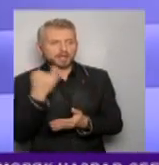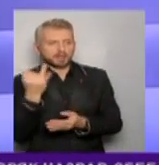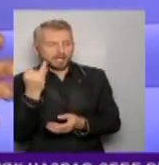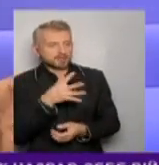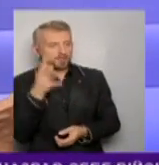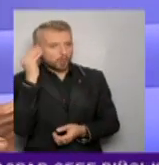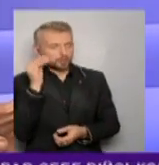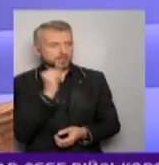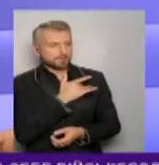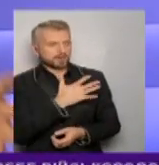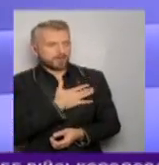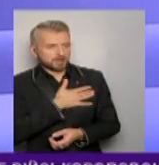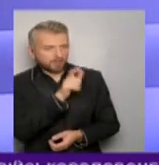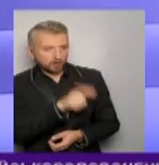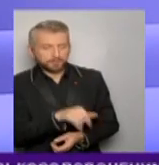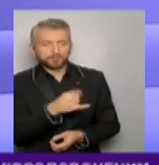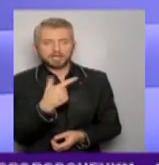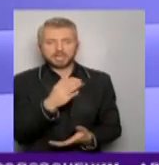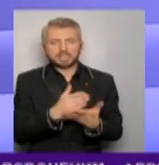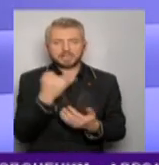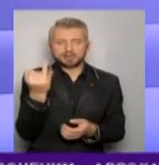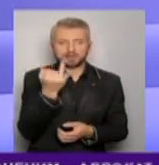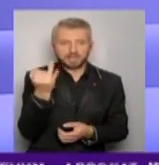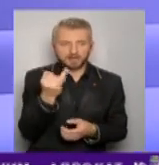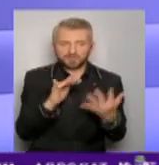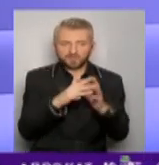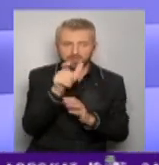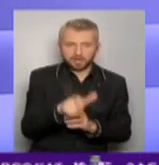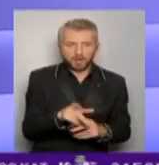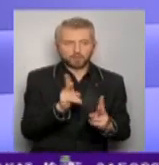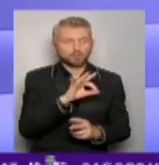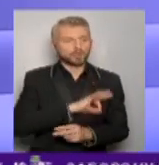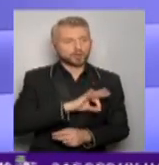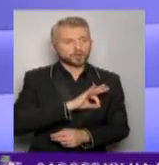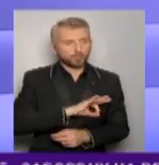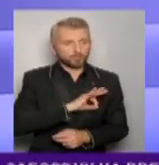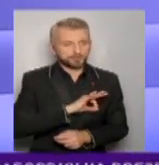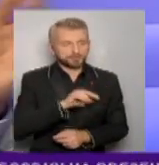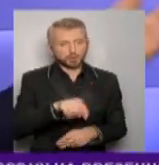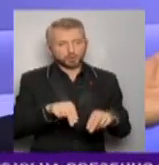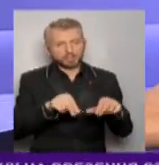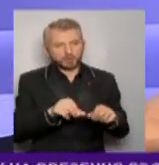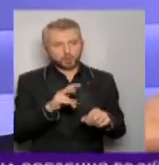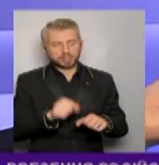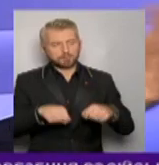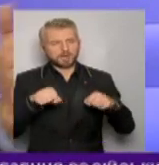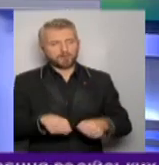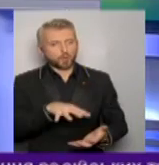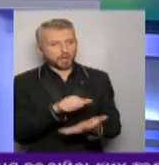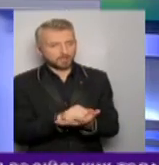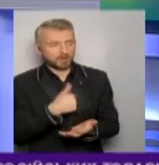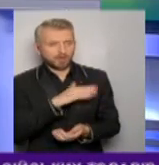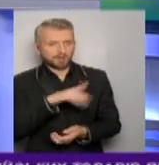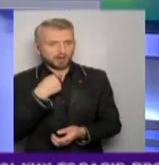враховуються і приватника, і де є інтереси фермера, який використовує цю землю на правах навіть оренди. Я вже не